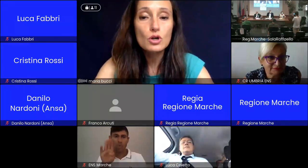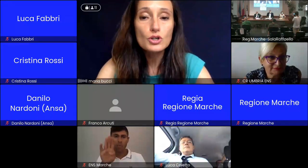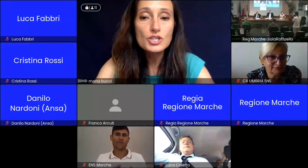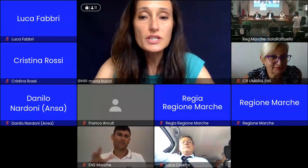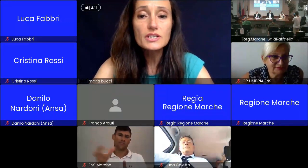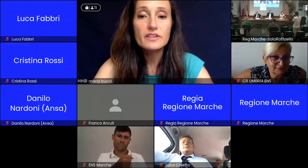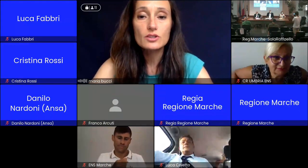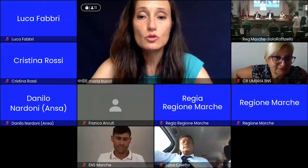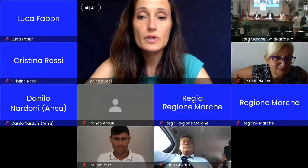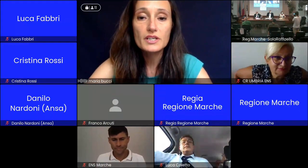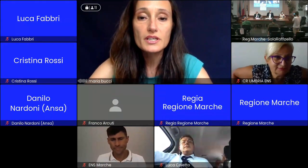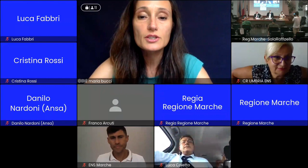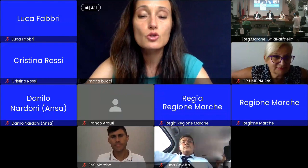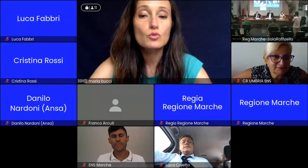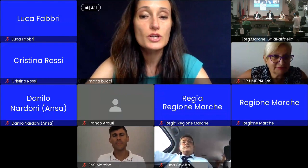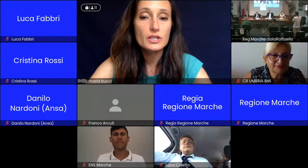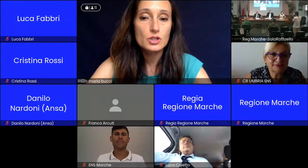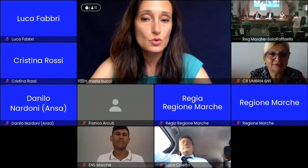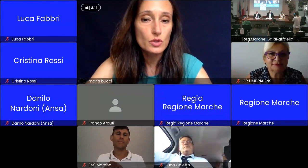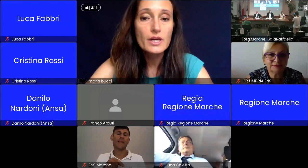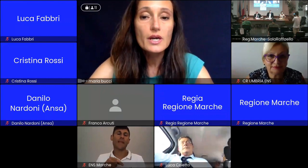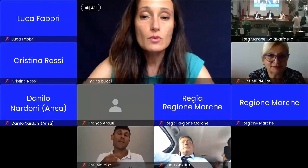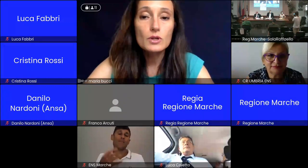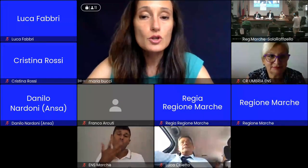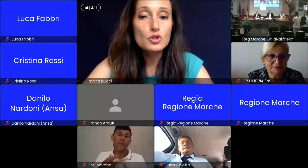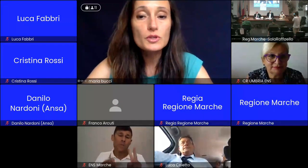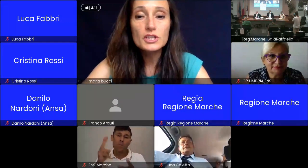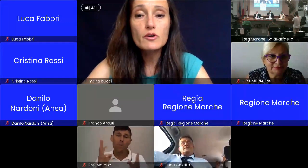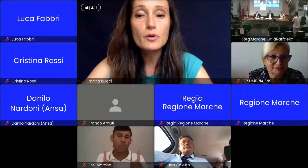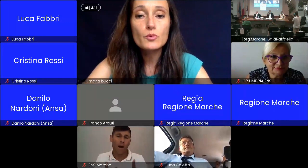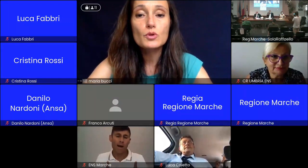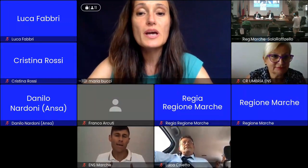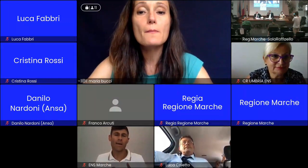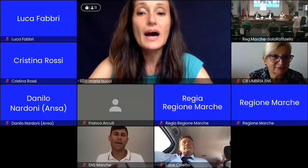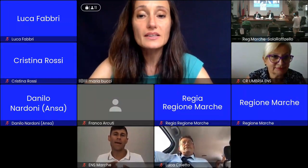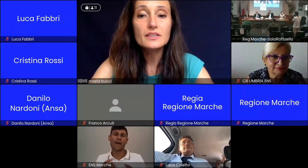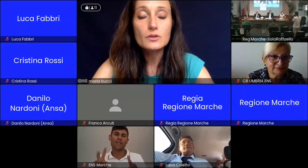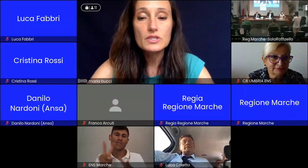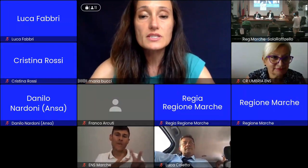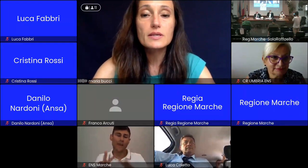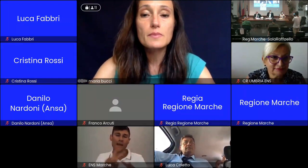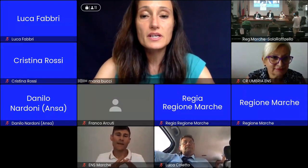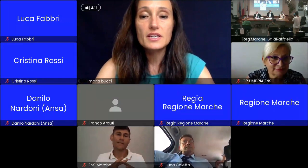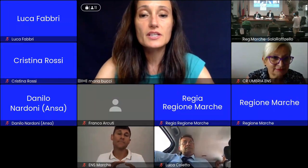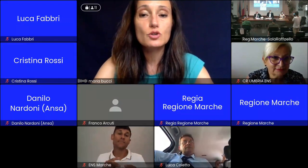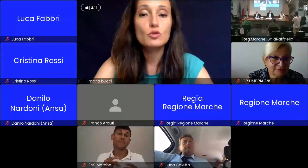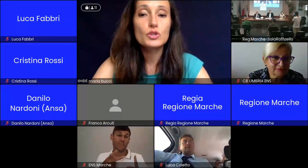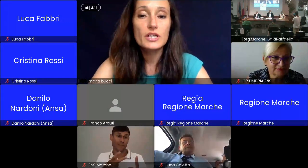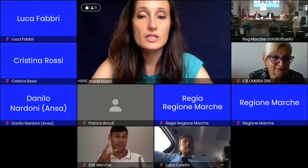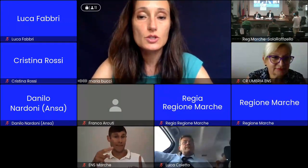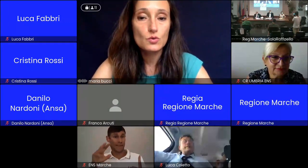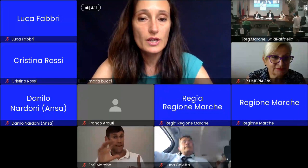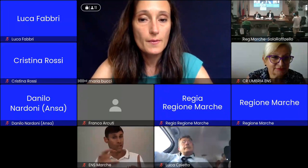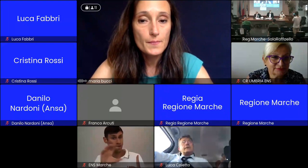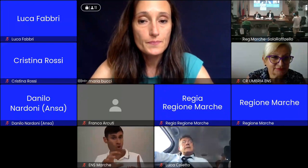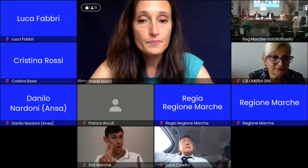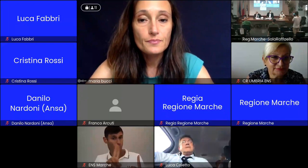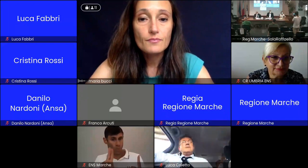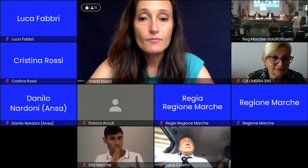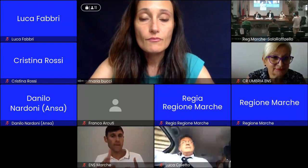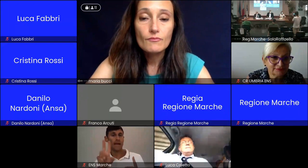sono tecnologiche e diventano barriere di comunicazione. Quindi il nostro obiettivo è proprio quello di abbattere queste barriere di